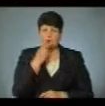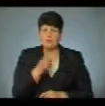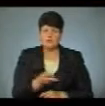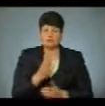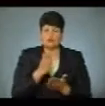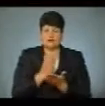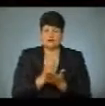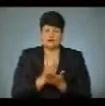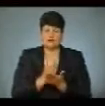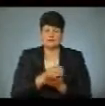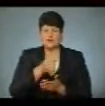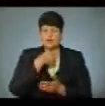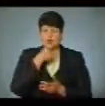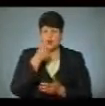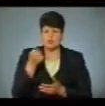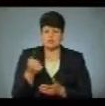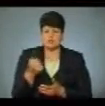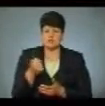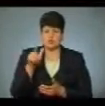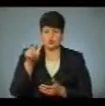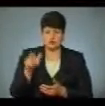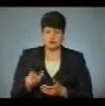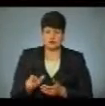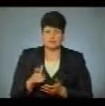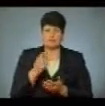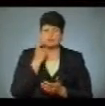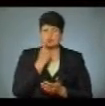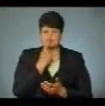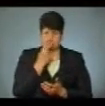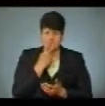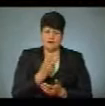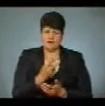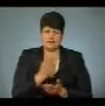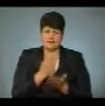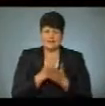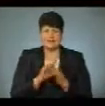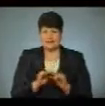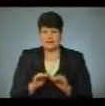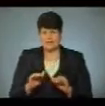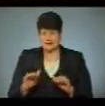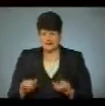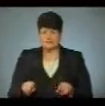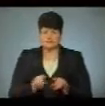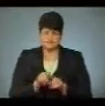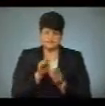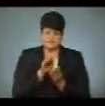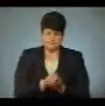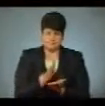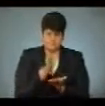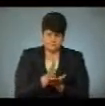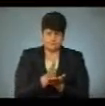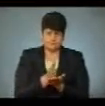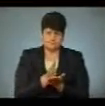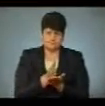є доросла людина, тут по зубах видно, є і дитячі поховання. Тут,